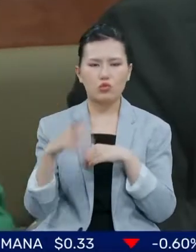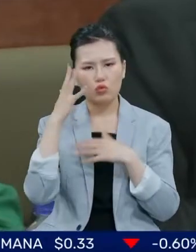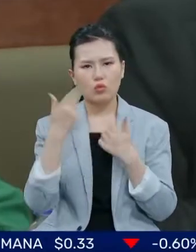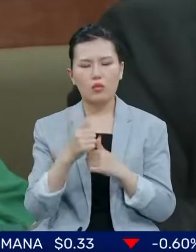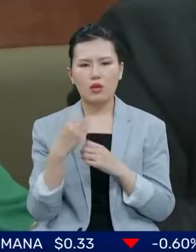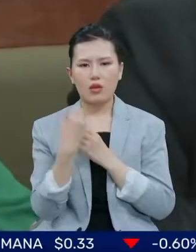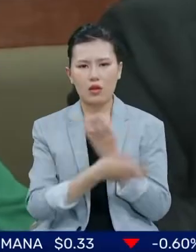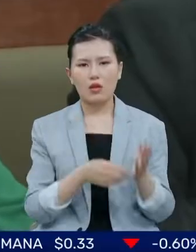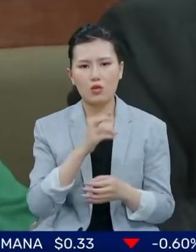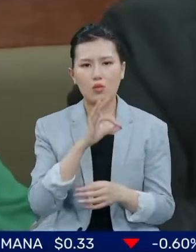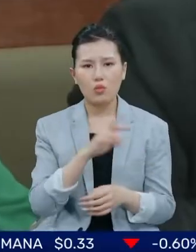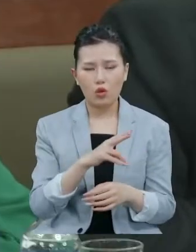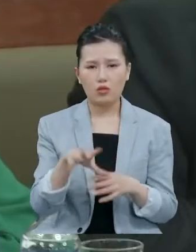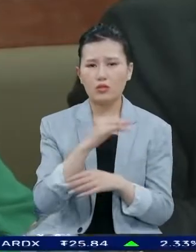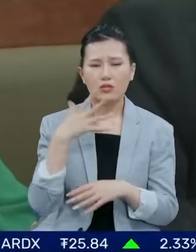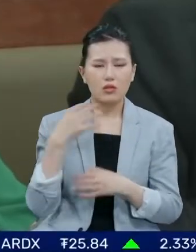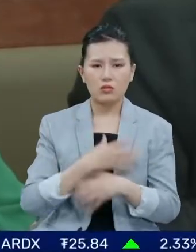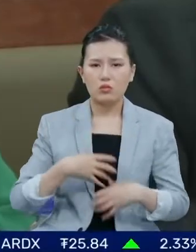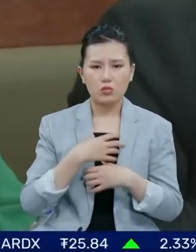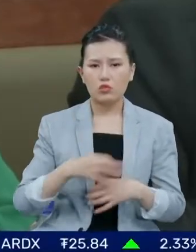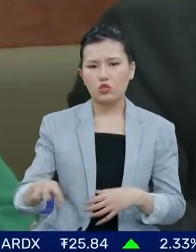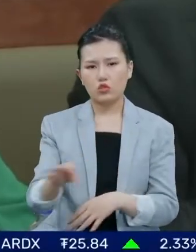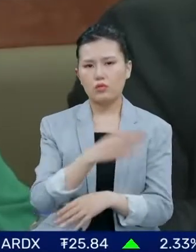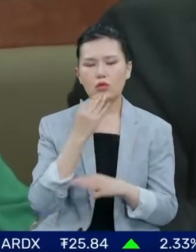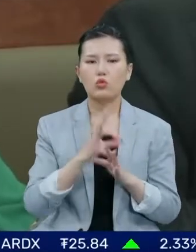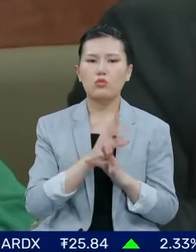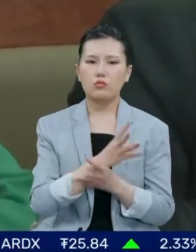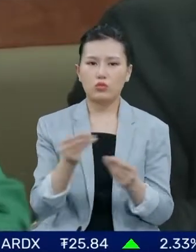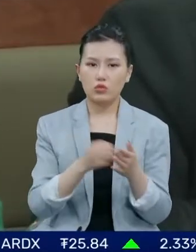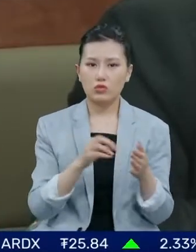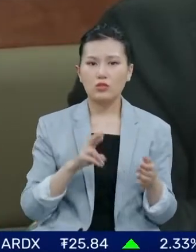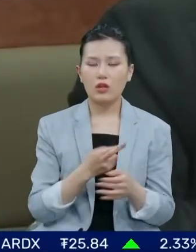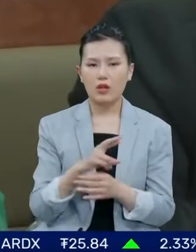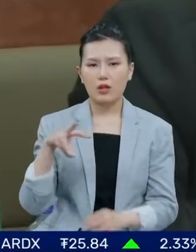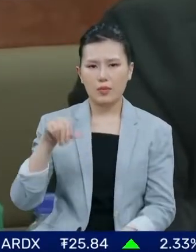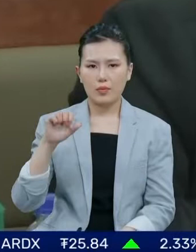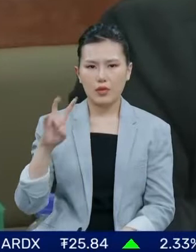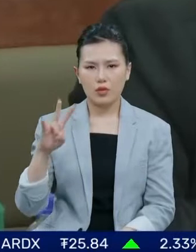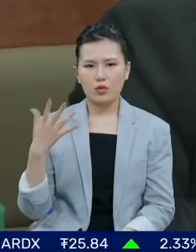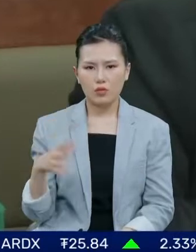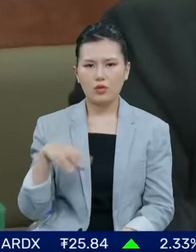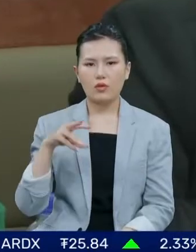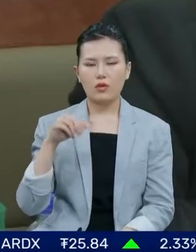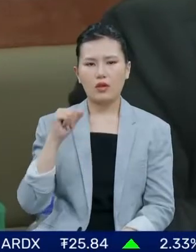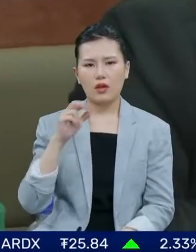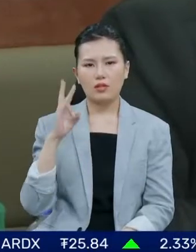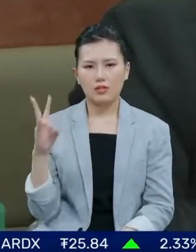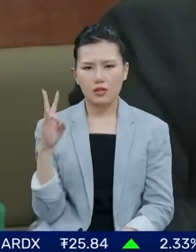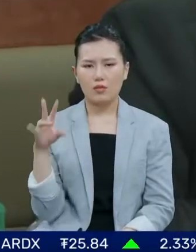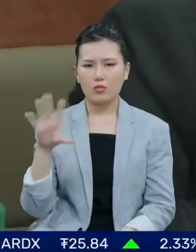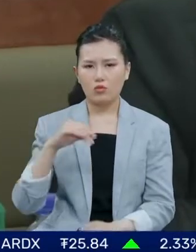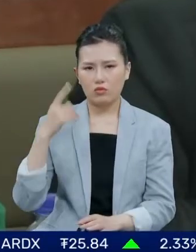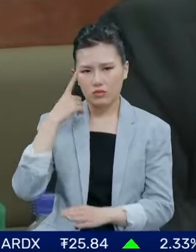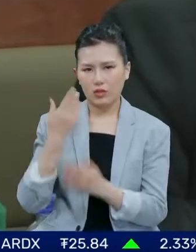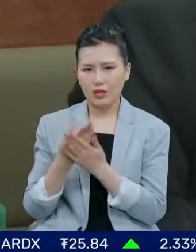хүмүүсийн бухимдаад яриад байгаа юм гарахгүй. Яа тэгэхээр ардын нам, ардсан намынхны ч юм уу одоо саналаар л явж байгаа байх,